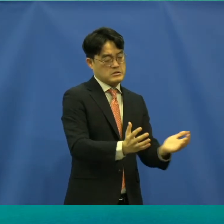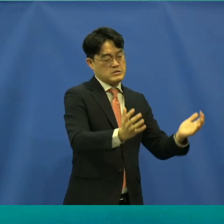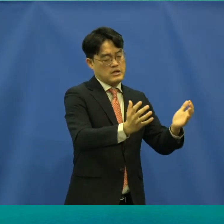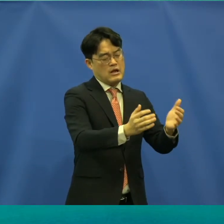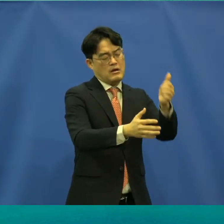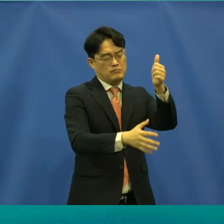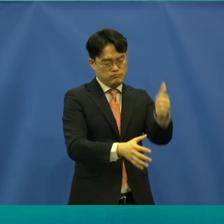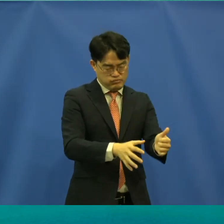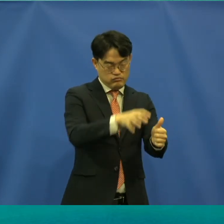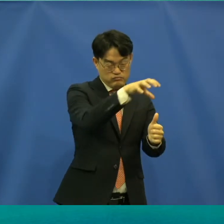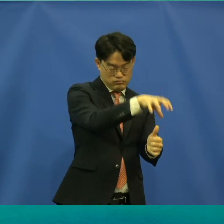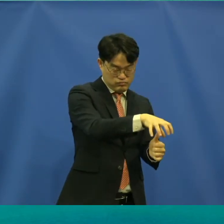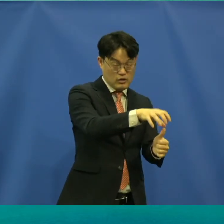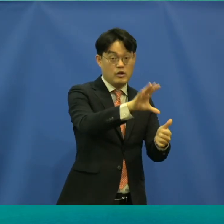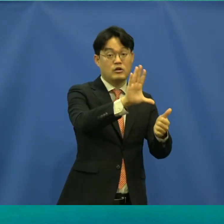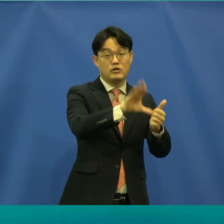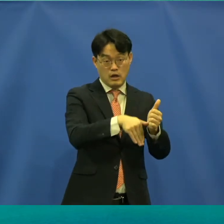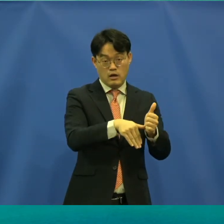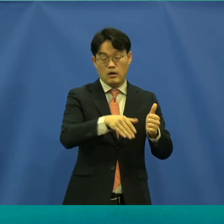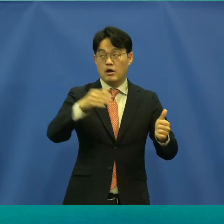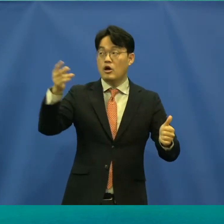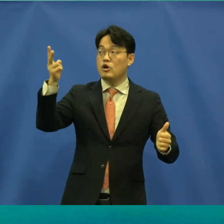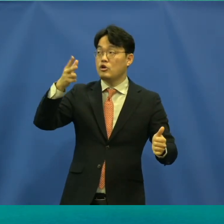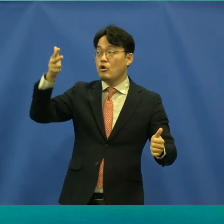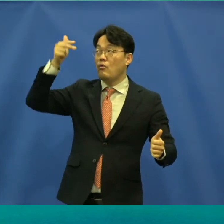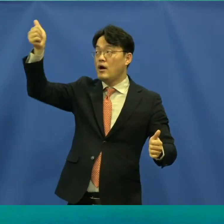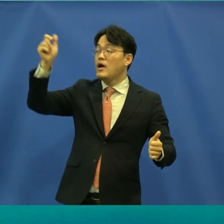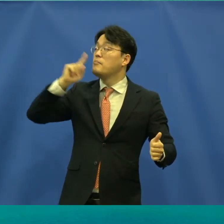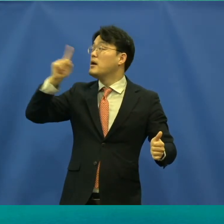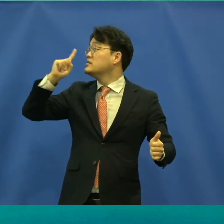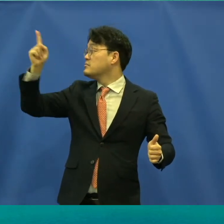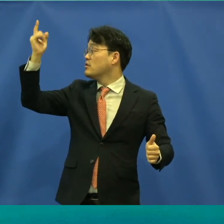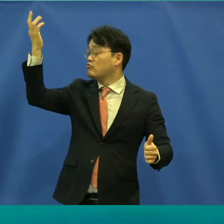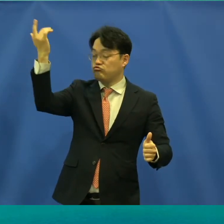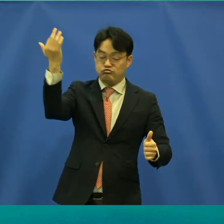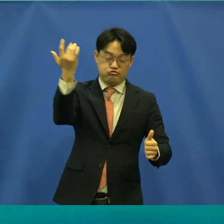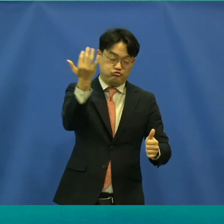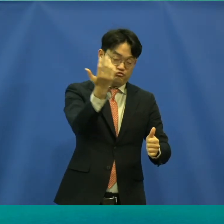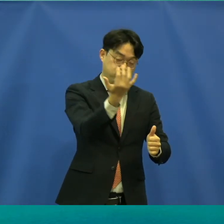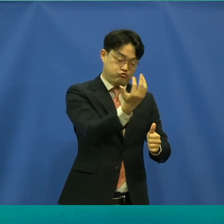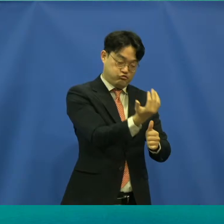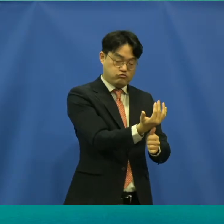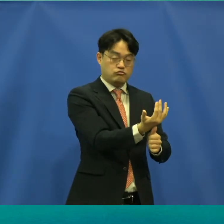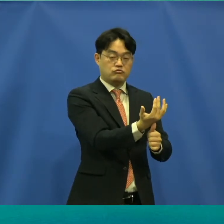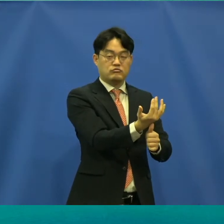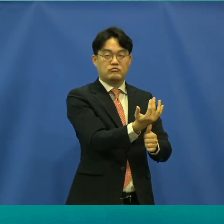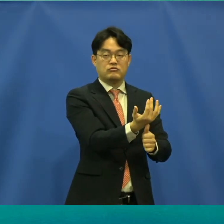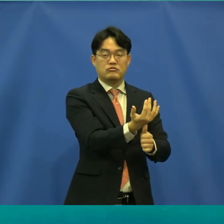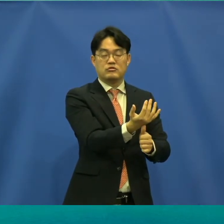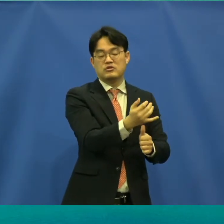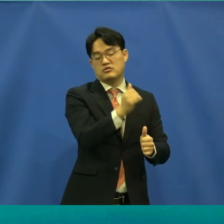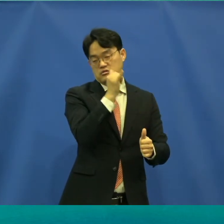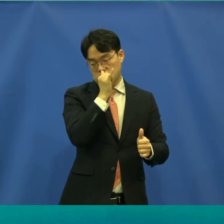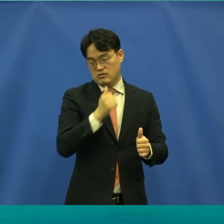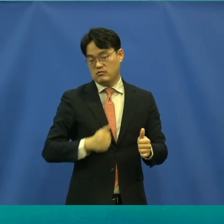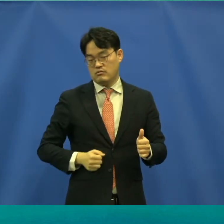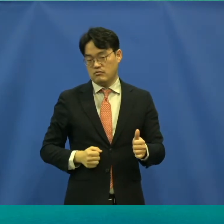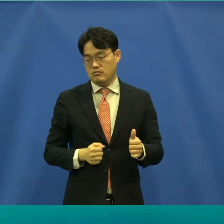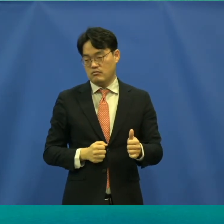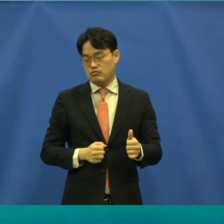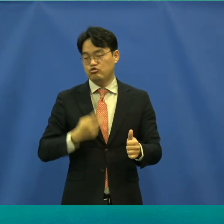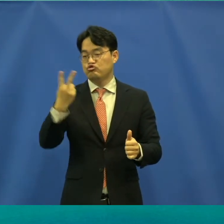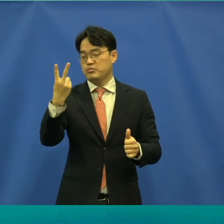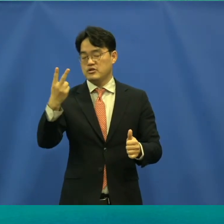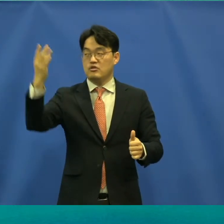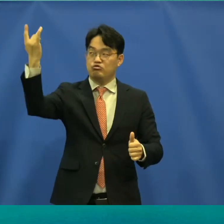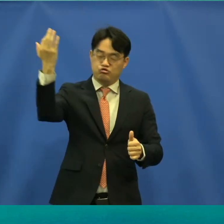번째로 임하여 이르시되, 시대 뜰에 예레미야가 갇혀 있는데 여호와의 말씀이 그에게 임하는 거예요.